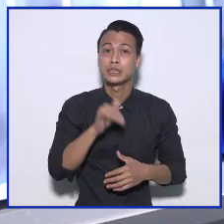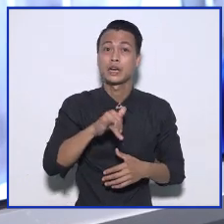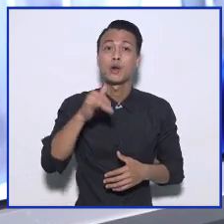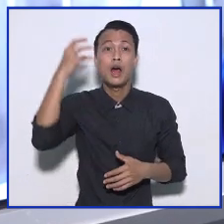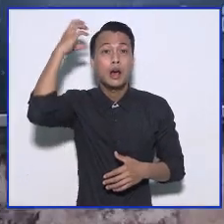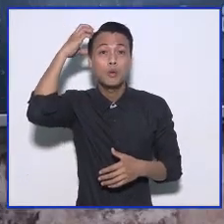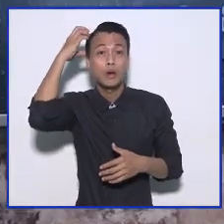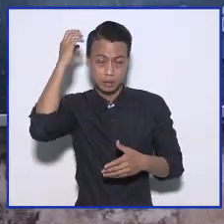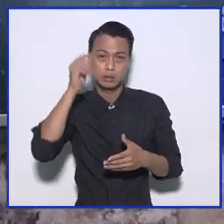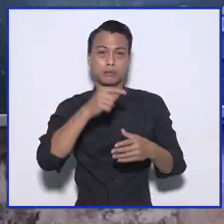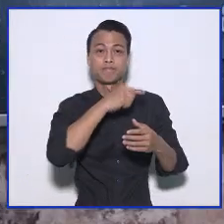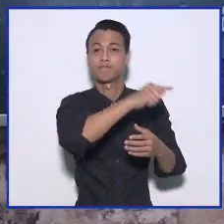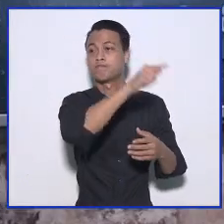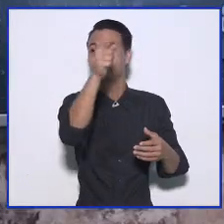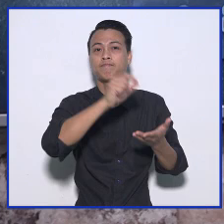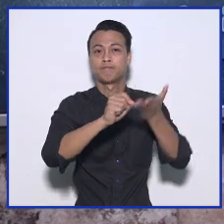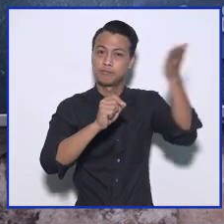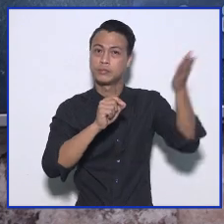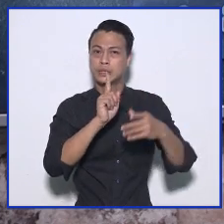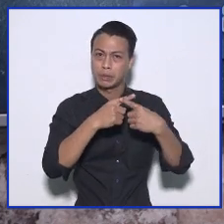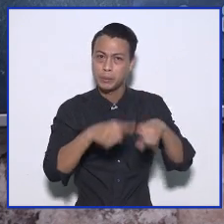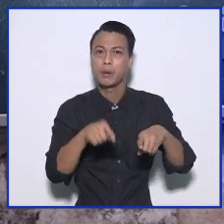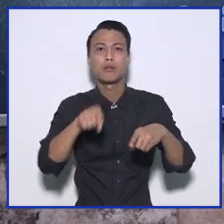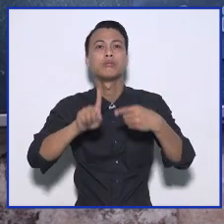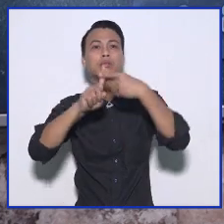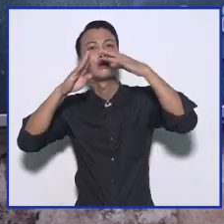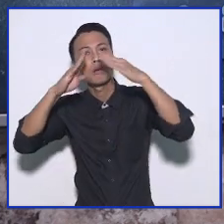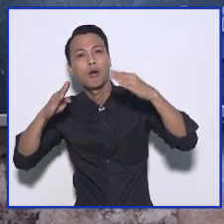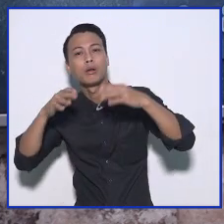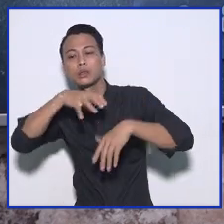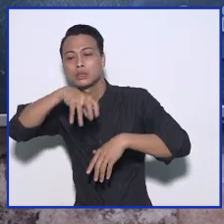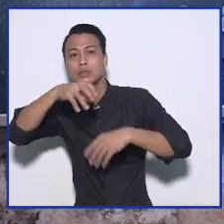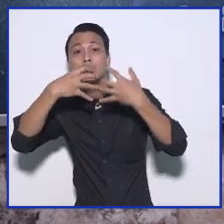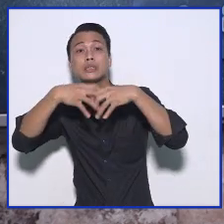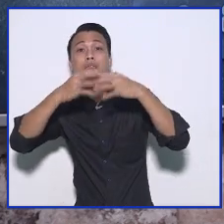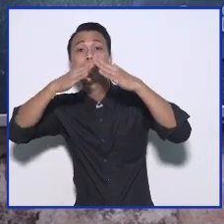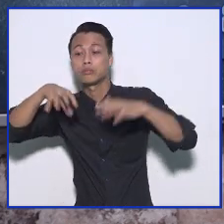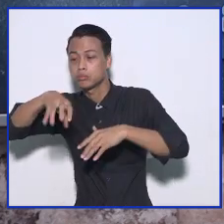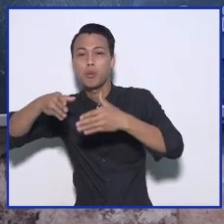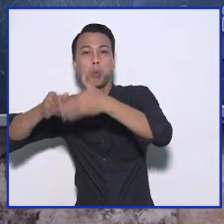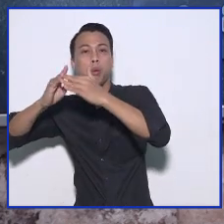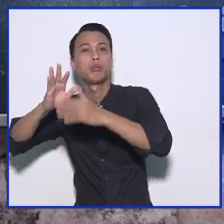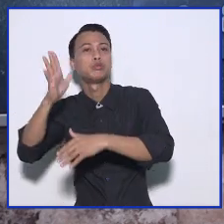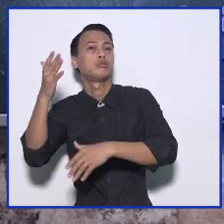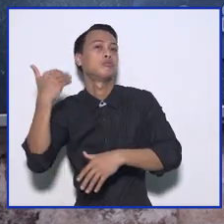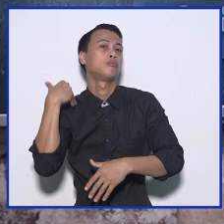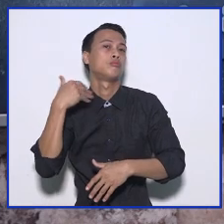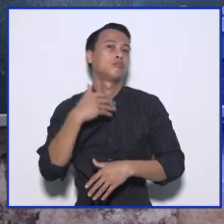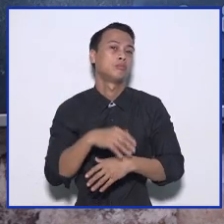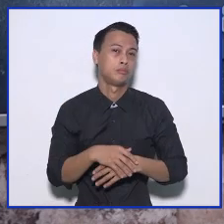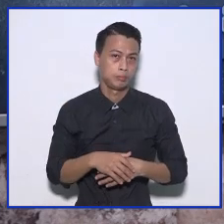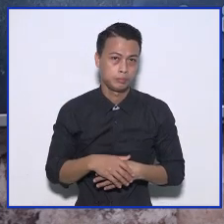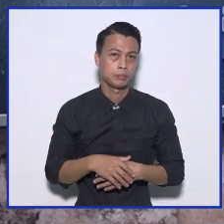မှုကော်မတီအတစ်ဆင့်ရောင်တိုင်းအစိုးရတစ်ဆင့်ဟိုတင်ထားတာလည်းရှိပါတယ်ဒါပေမဲ့ဒီနေ့ဒီအချိန်အထိမှာစေကန်းတွေကျွန်တော်တို့စက်မှုဇုံထဲမှာဟိုထိ